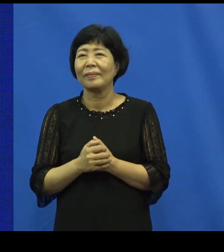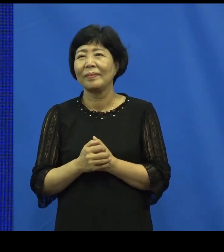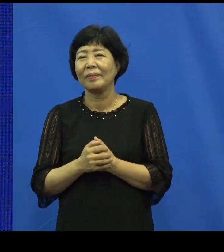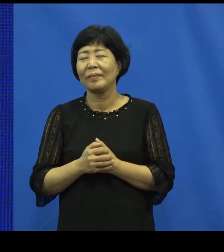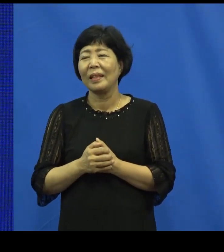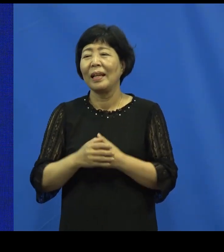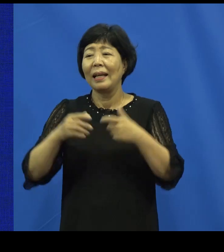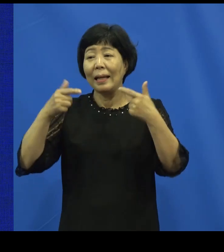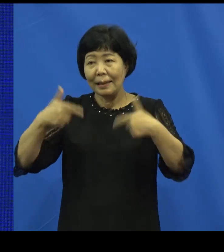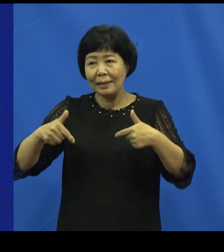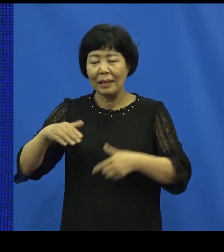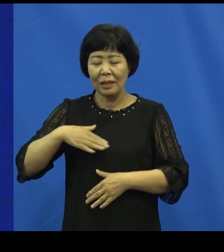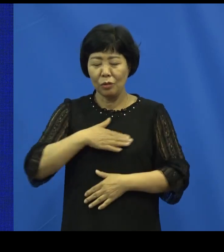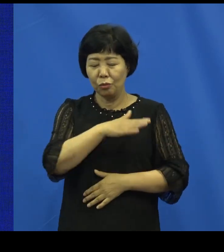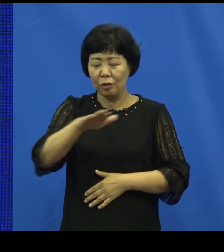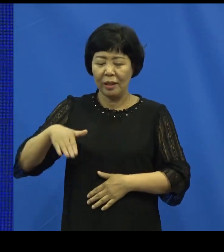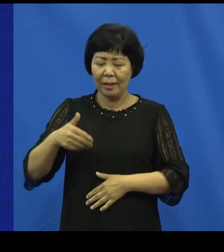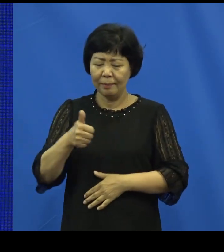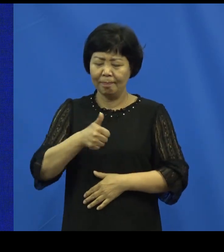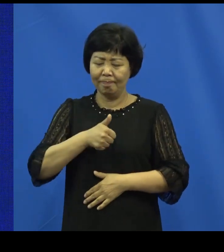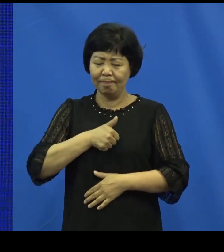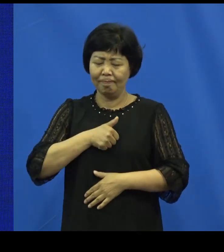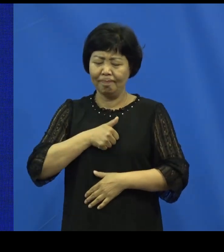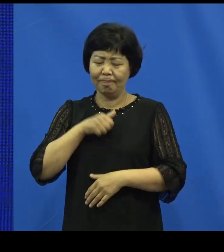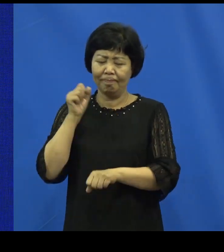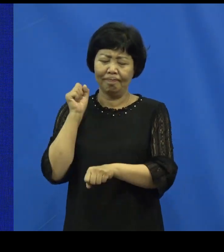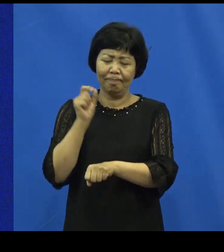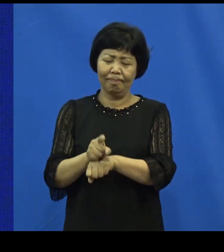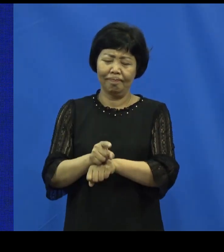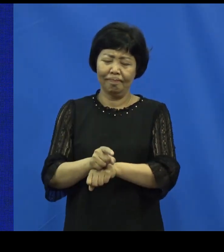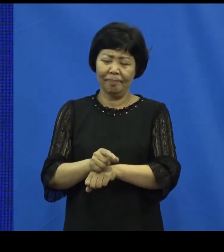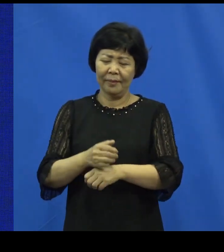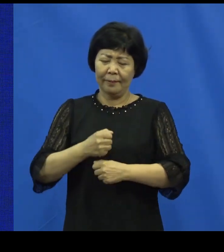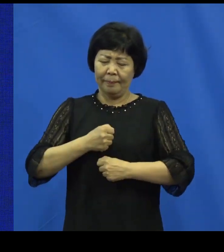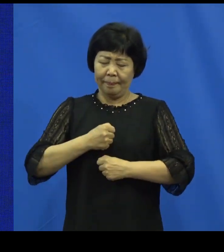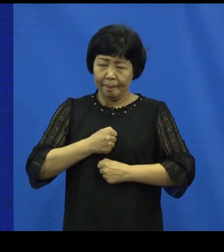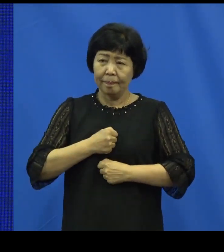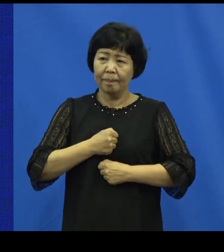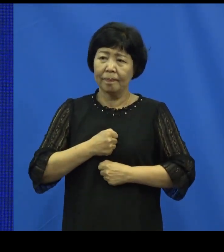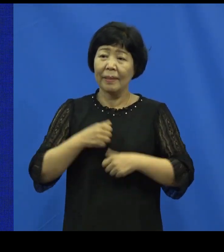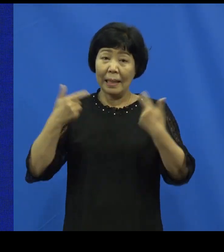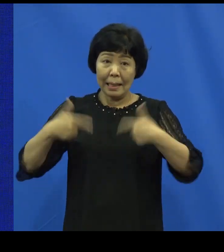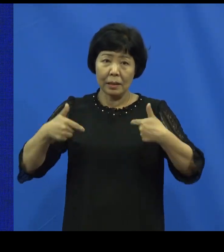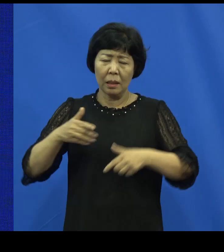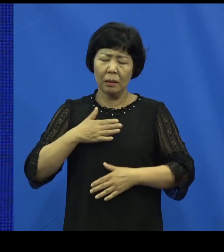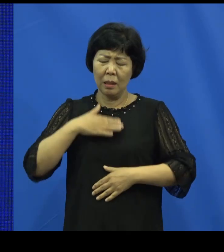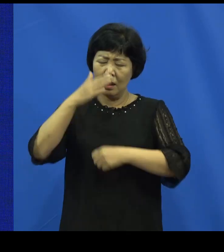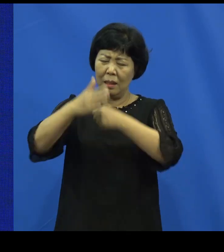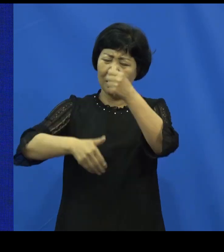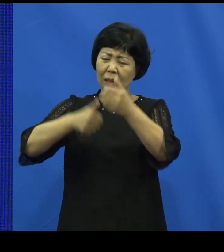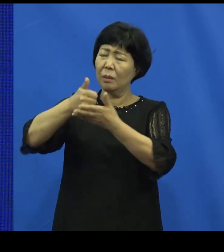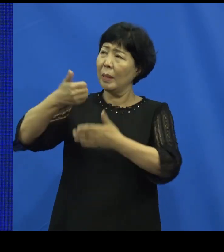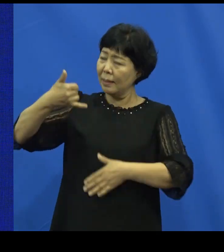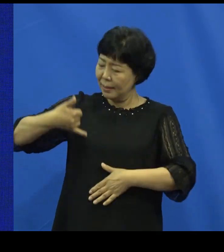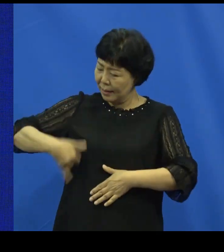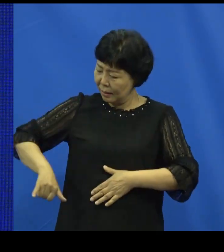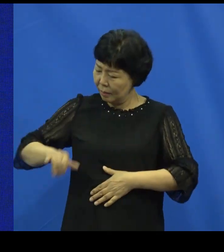우리의 정체성을 지켜내는 것. 나는 하나님의 백성입니다. 나는 하나님의 자녀입니다.